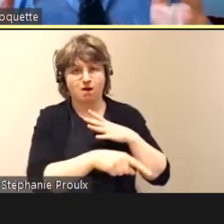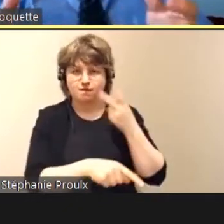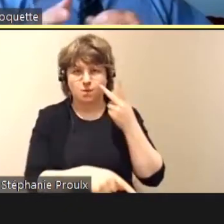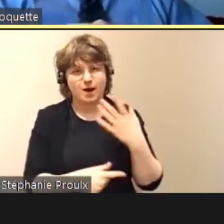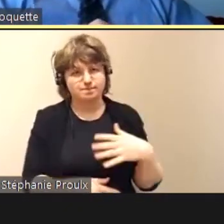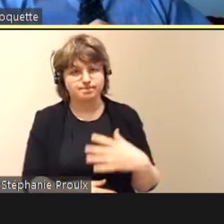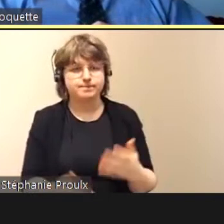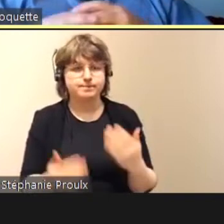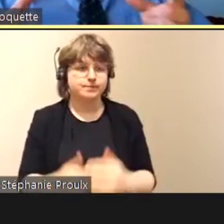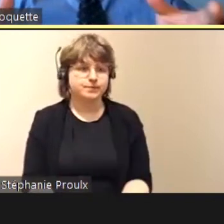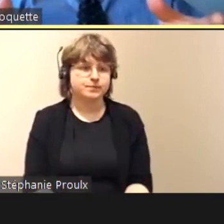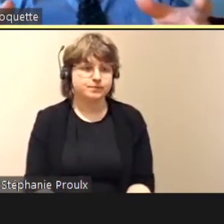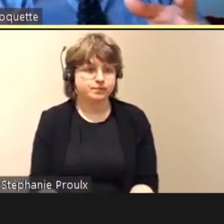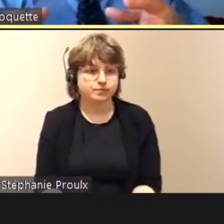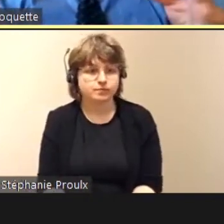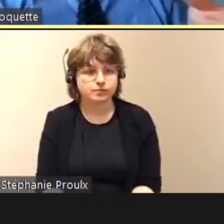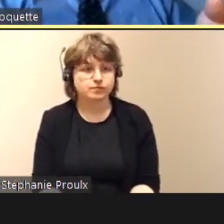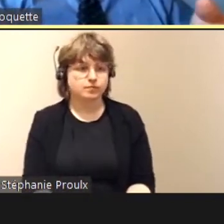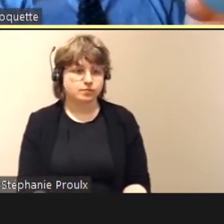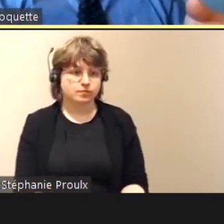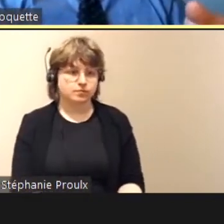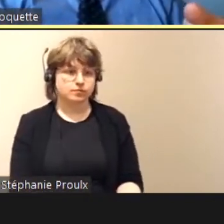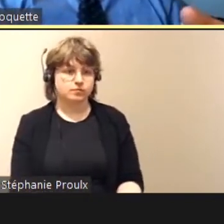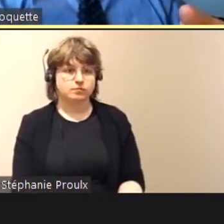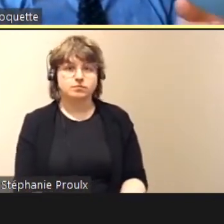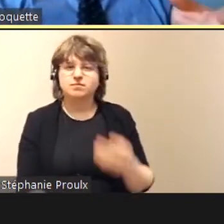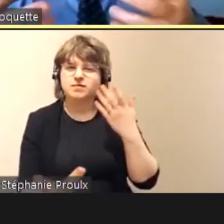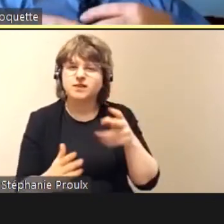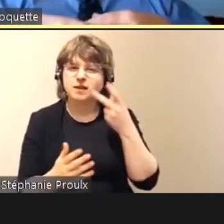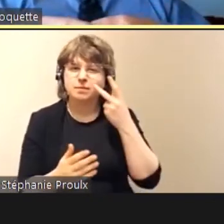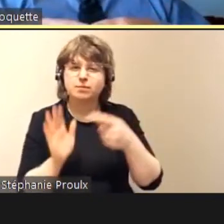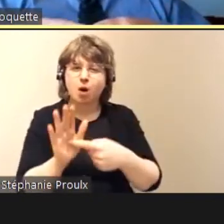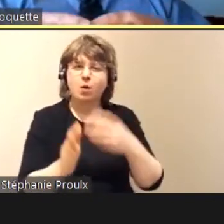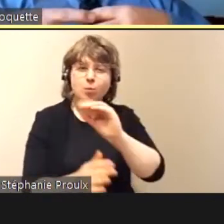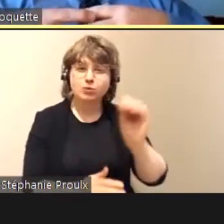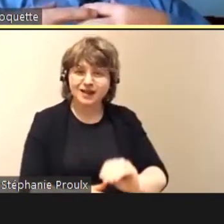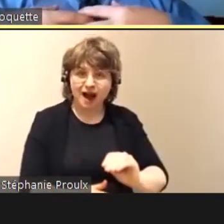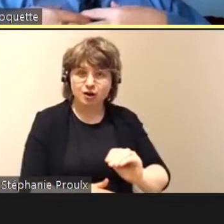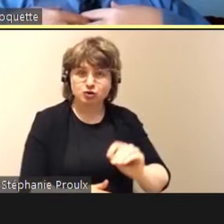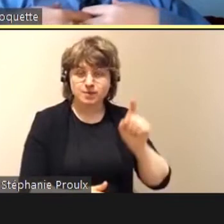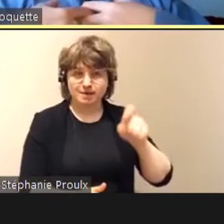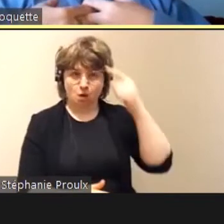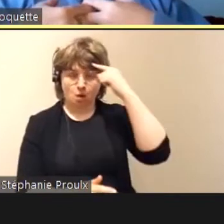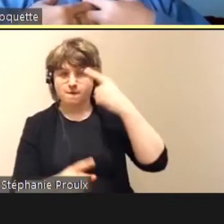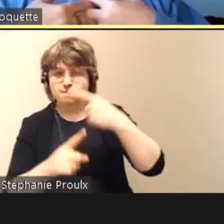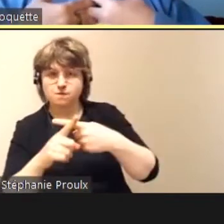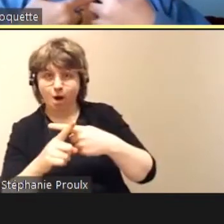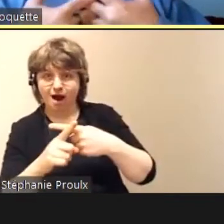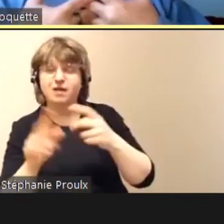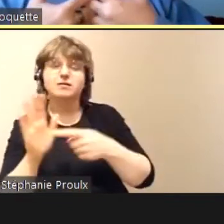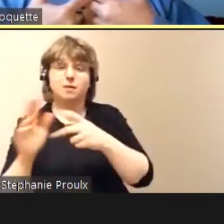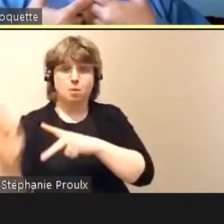OK? Puis, si on prend ces pourcentages-là multipliés par la population du